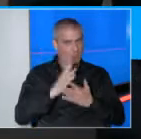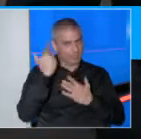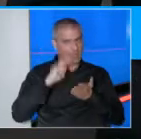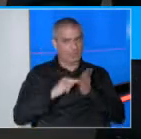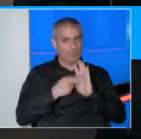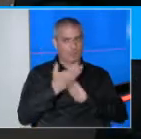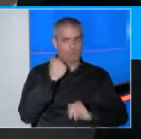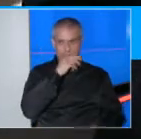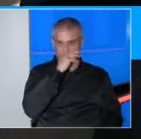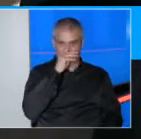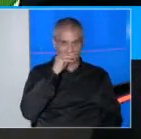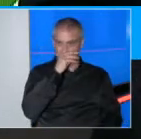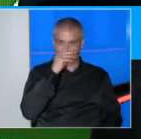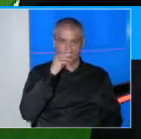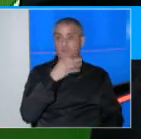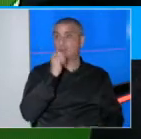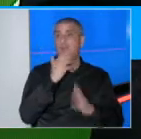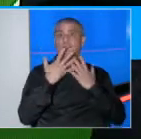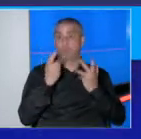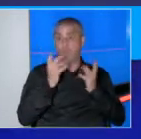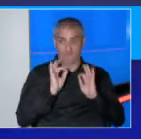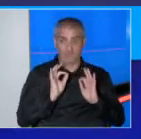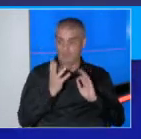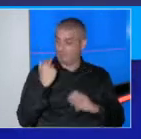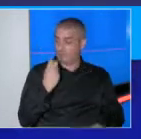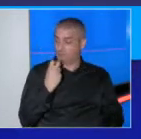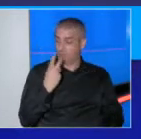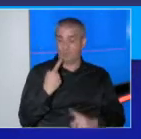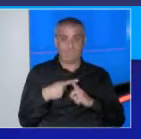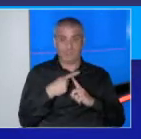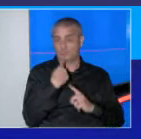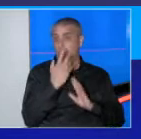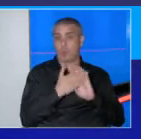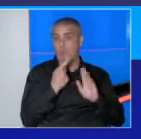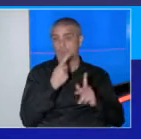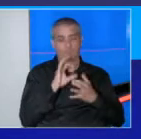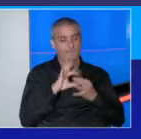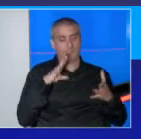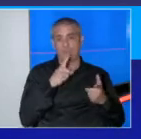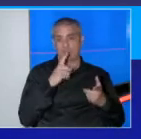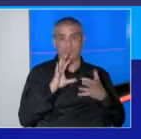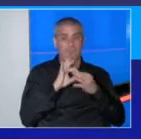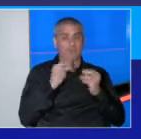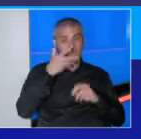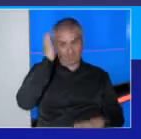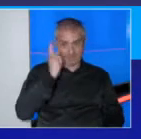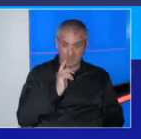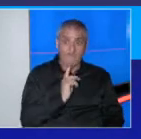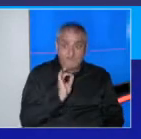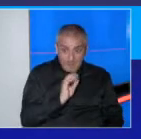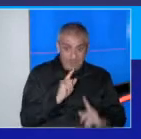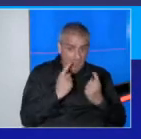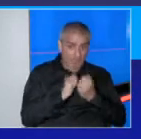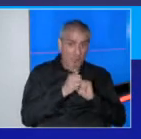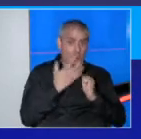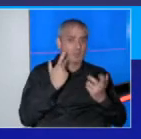מתוכנן? תראה, זה בעצם השאלה הכי גדולה, האם באמת לפני שבועיים, שבועיים וחצי, שהוא אמר שהוא בעצם נתק את הקשר עם לפיד, האם באמת זה קרה, או